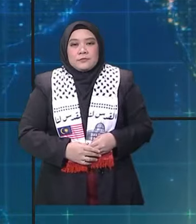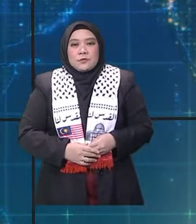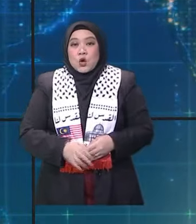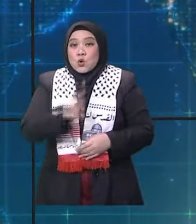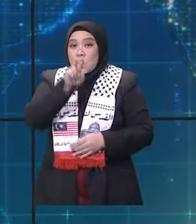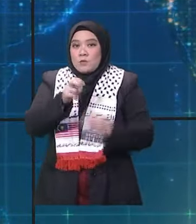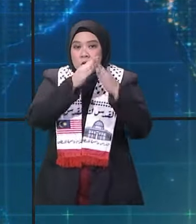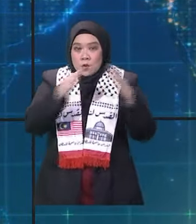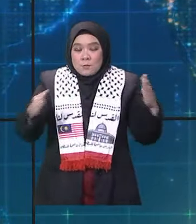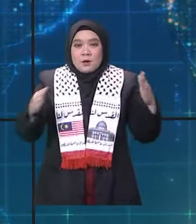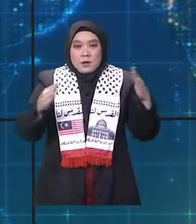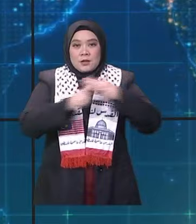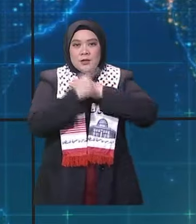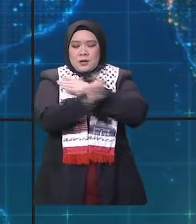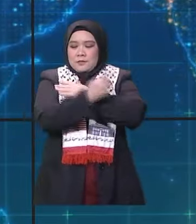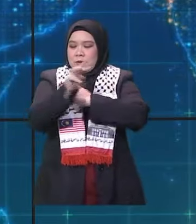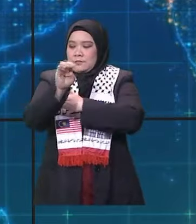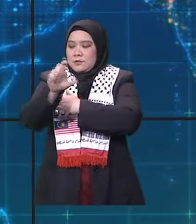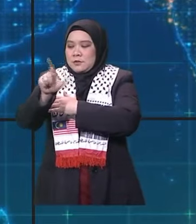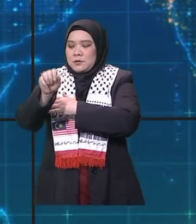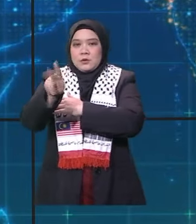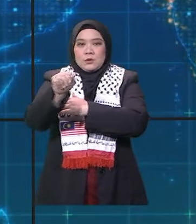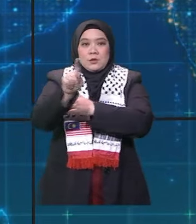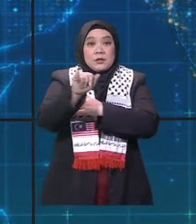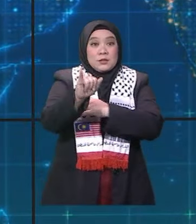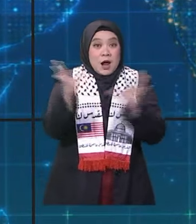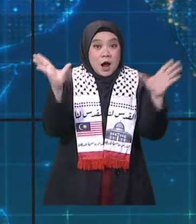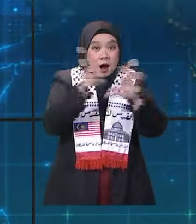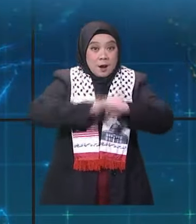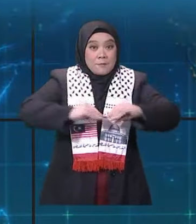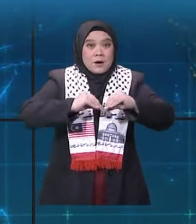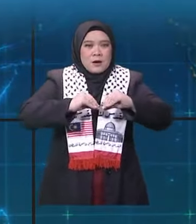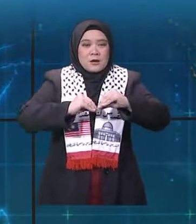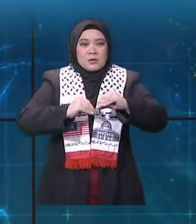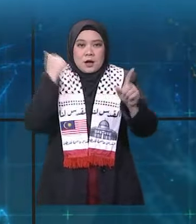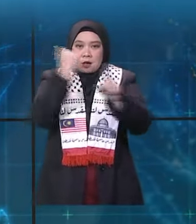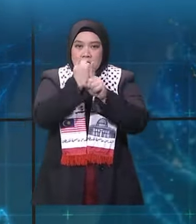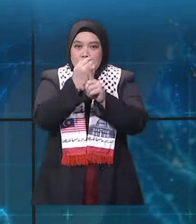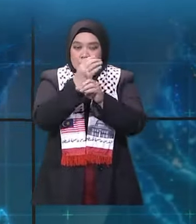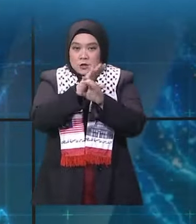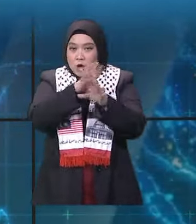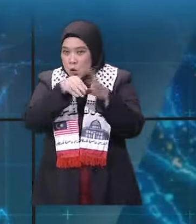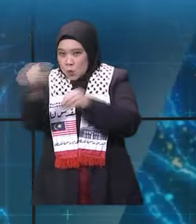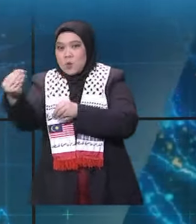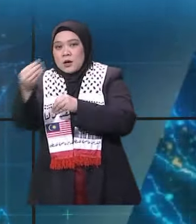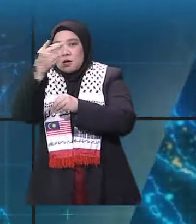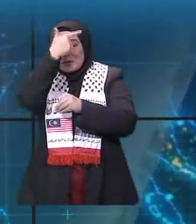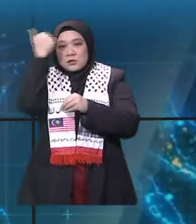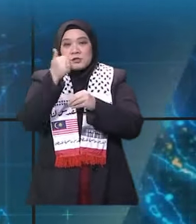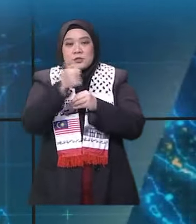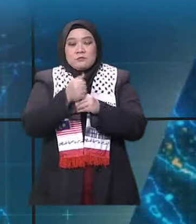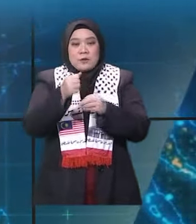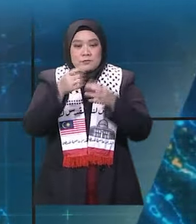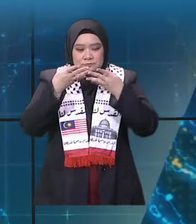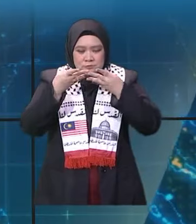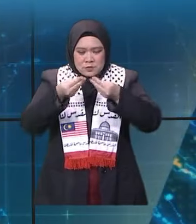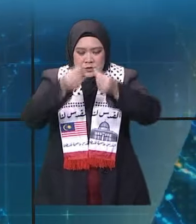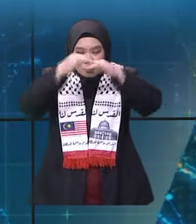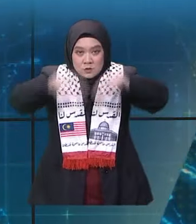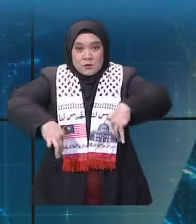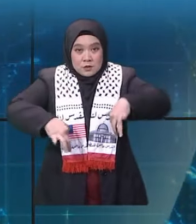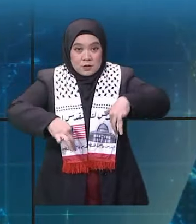penghuni 20 buah rumah di taman melawati Ampang diarahkan supaya mengosongkan kediaman masing-masing susulan kejadian tanah runtuh di kawasan